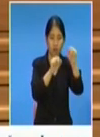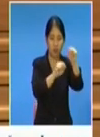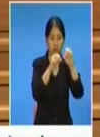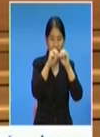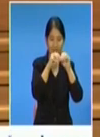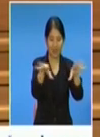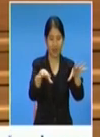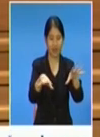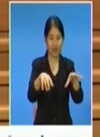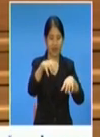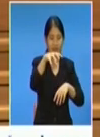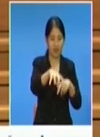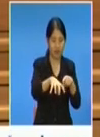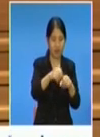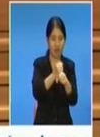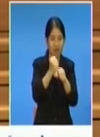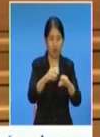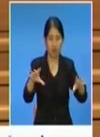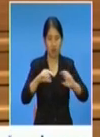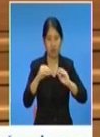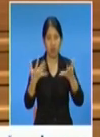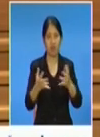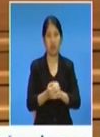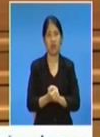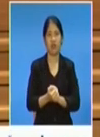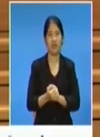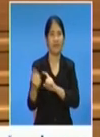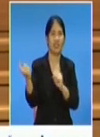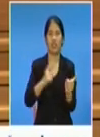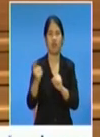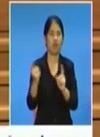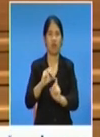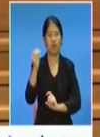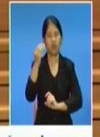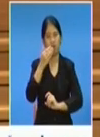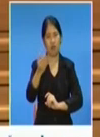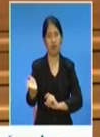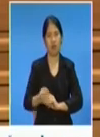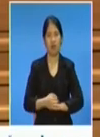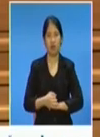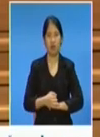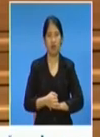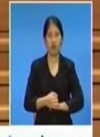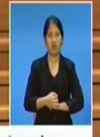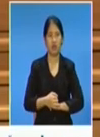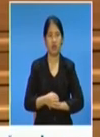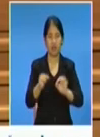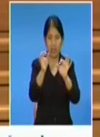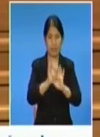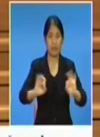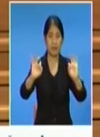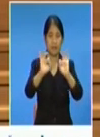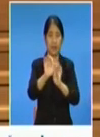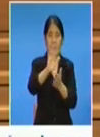แล้วบางคนก็บอกว่าต้องใช้เถียงกันอยู่ในองค์กรอีหลักอีเหลืออยู่จนเดี๋ยวนี้งั้นในแผนการปฏิรูปต้องสร้างความชัดเจนเรื่องนี้ขึ้นมา